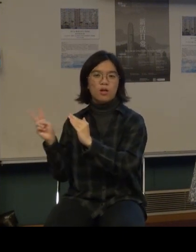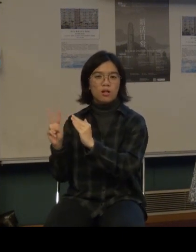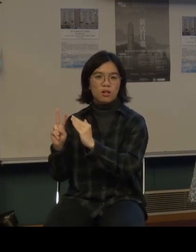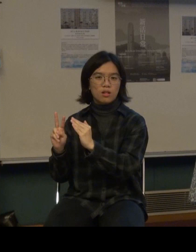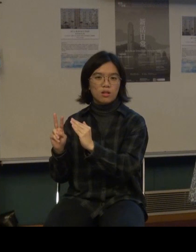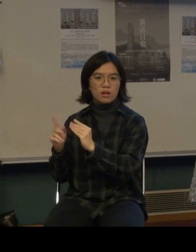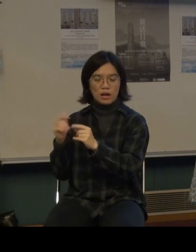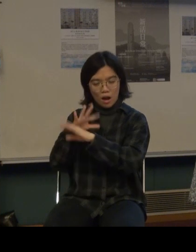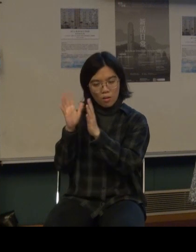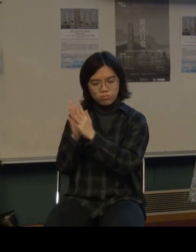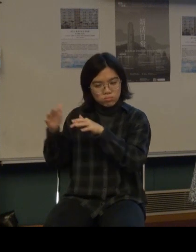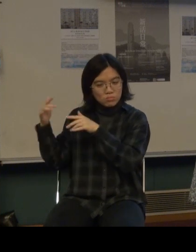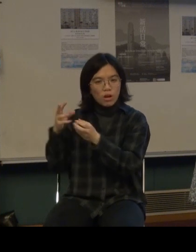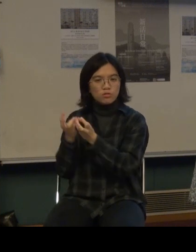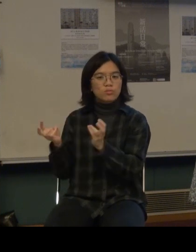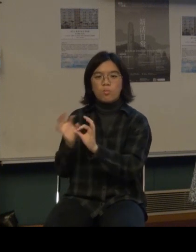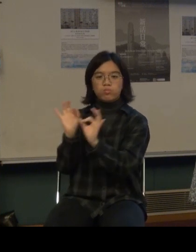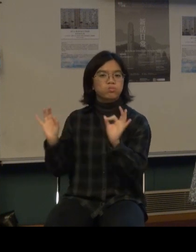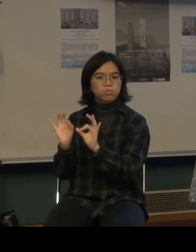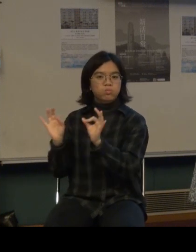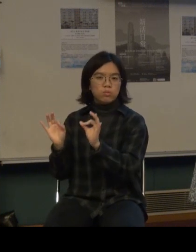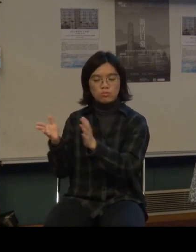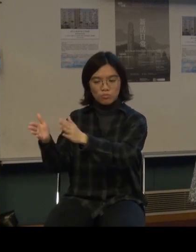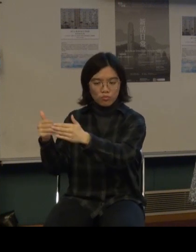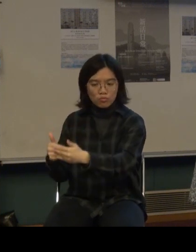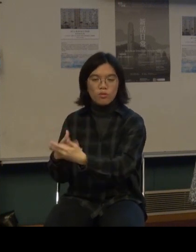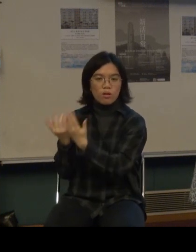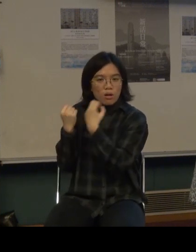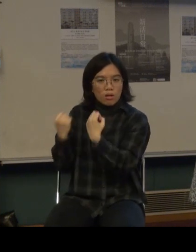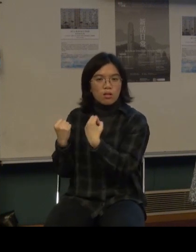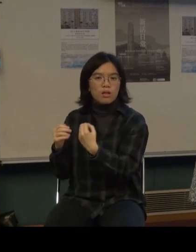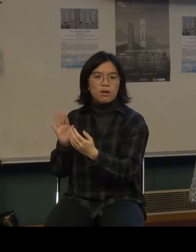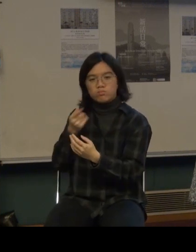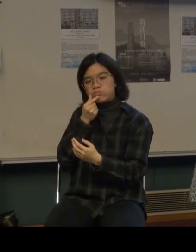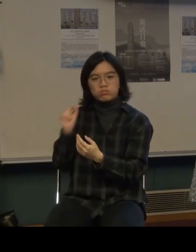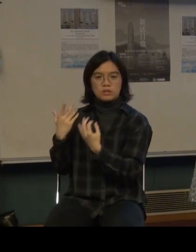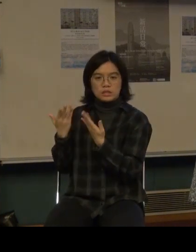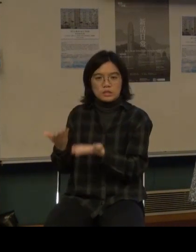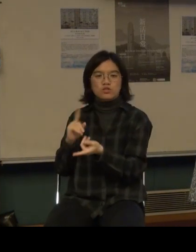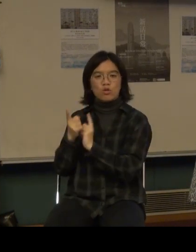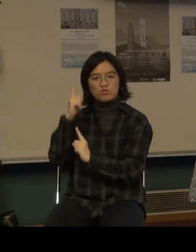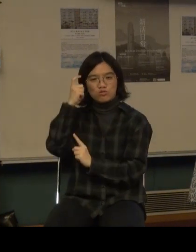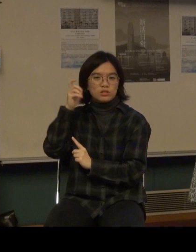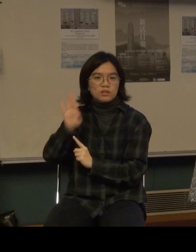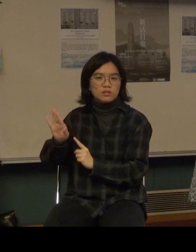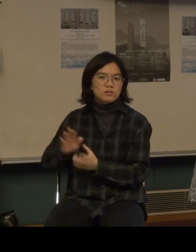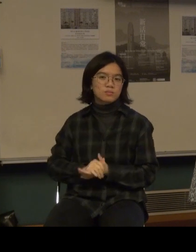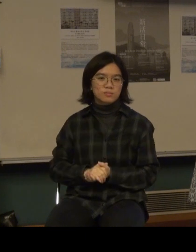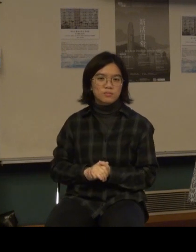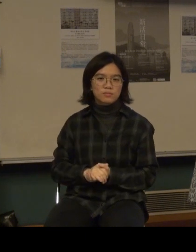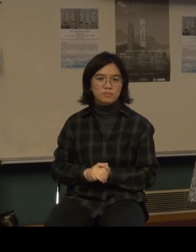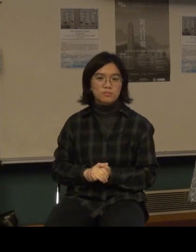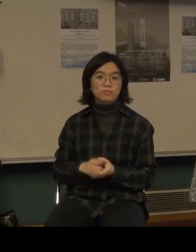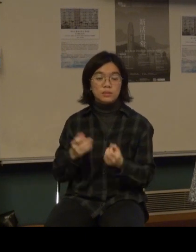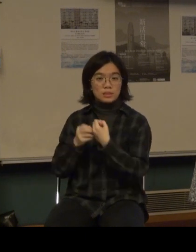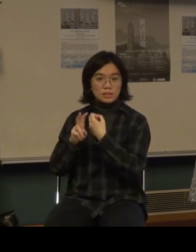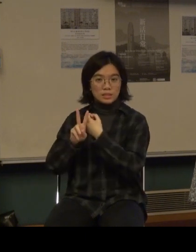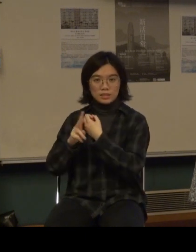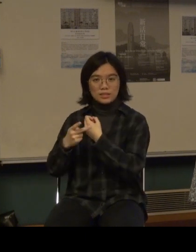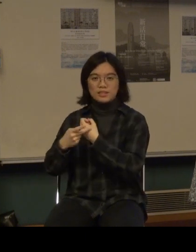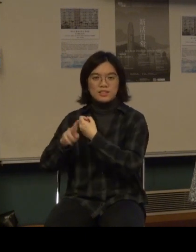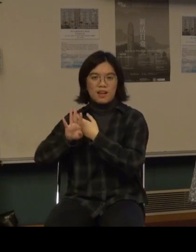線型，一個好純嘅建築現代主義嘅風格嘅出現。嗱，咁戰後嘅情況係點咧？其